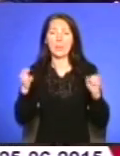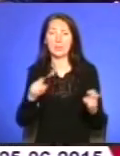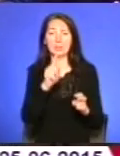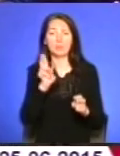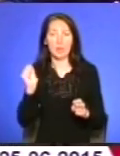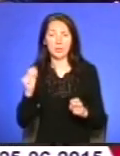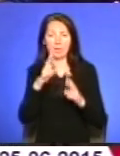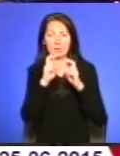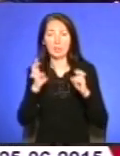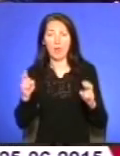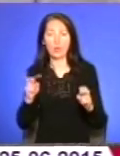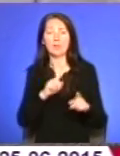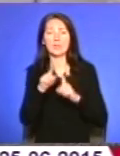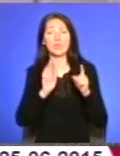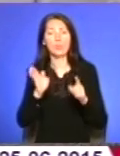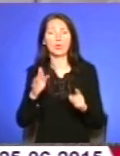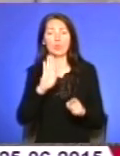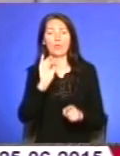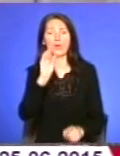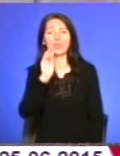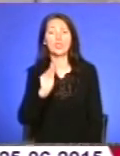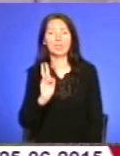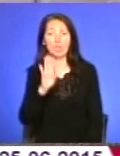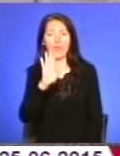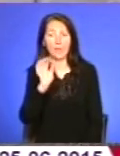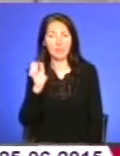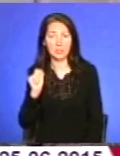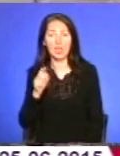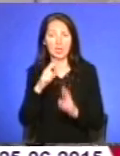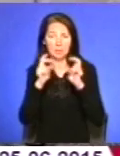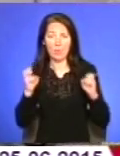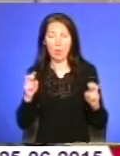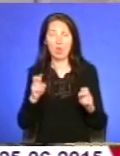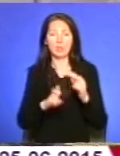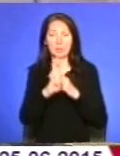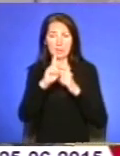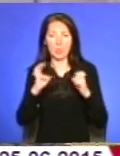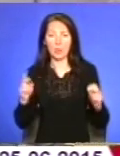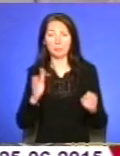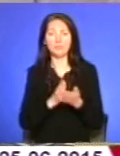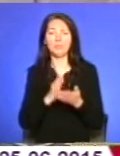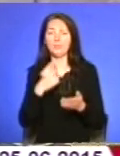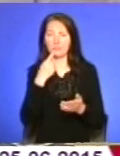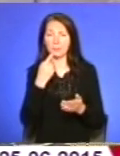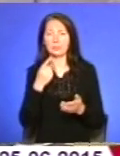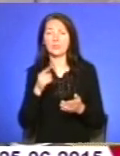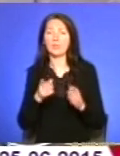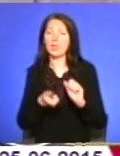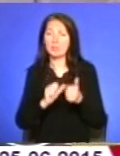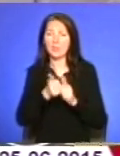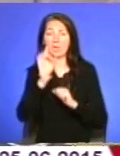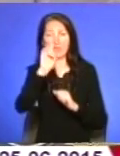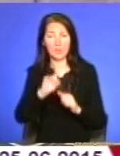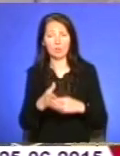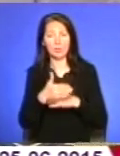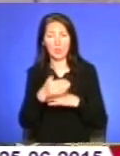відбудуться і у Вишнівецькому замку. Там йде мова про заміну вікон, заміну дверей, про внутрішнє оздоблення і тому